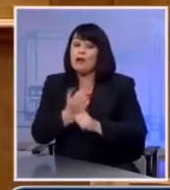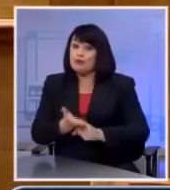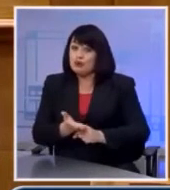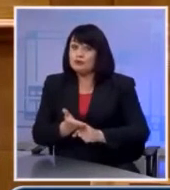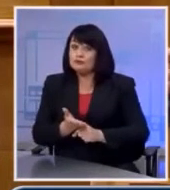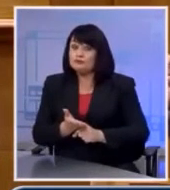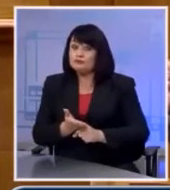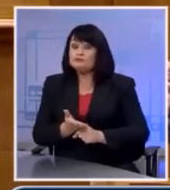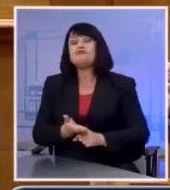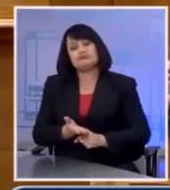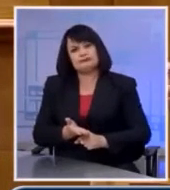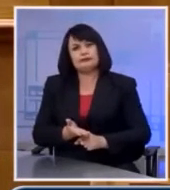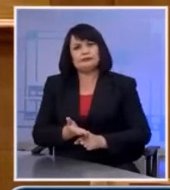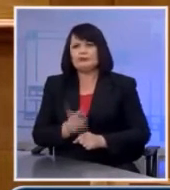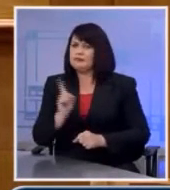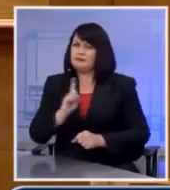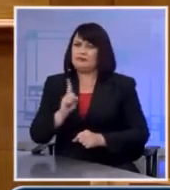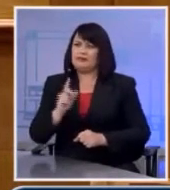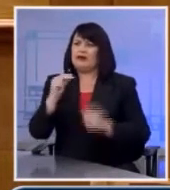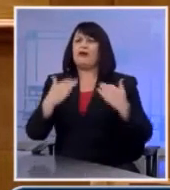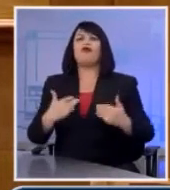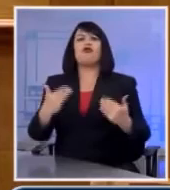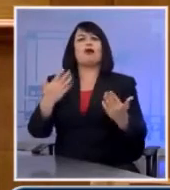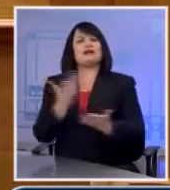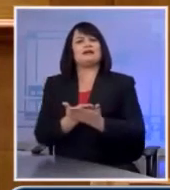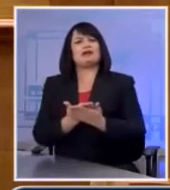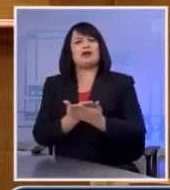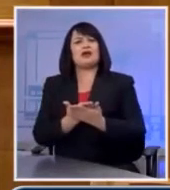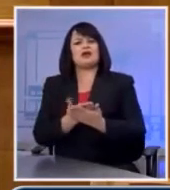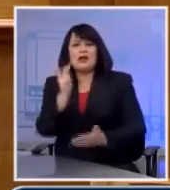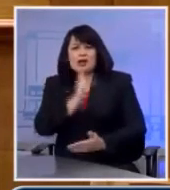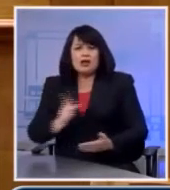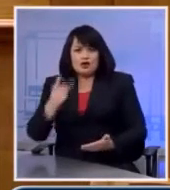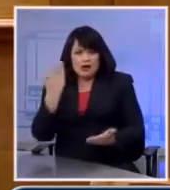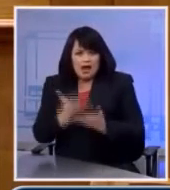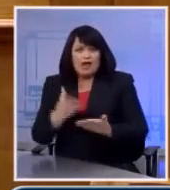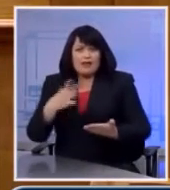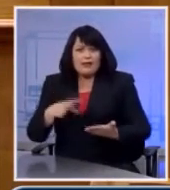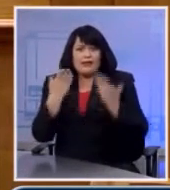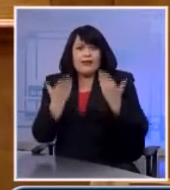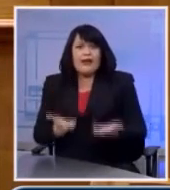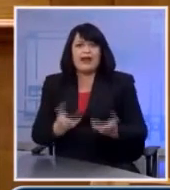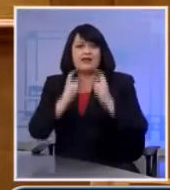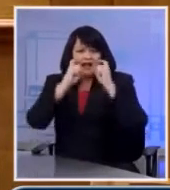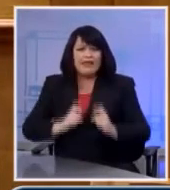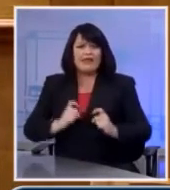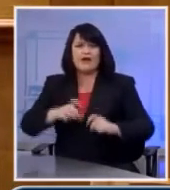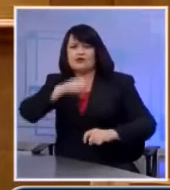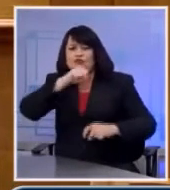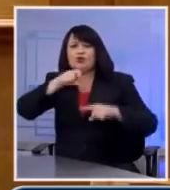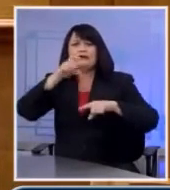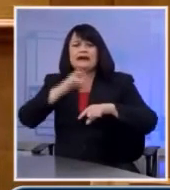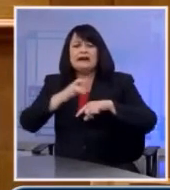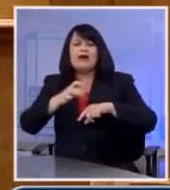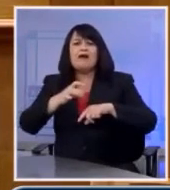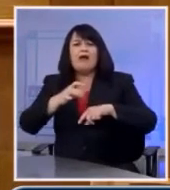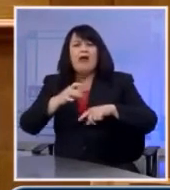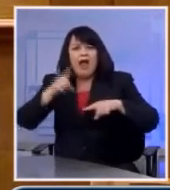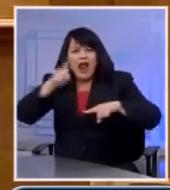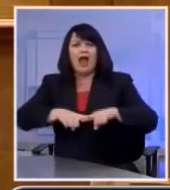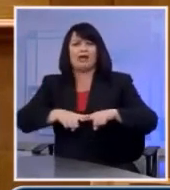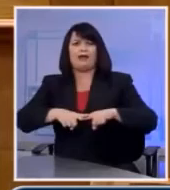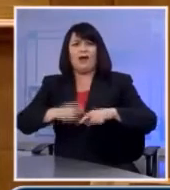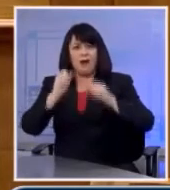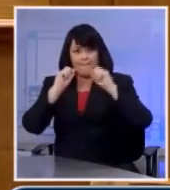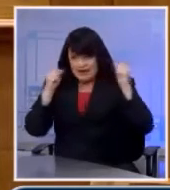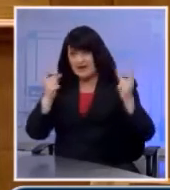και ξέρετε κάτι, δεν είναι απέτηση της Βουλής δικιά μας, είναι απέτηση της κοινωνίας. Είναι πατριωτικό καθήκον. Επιτέλους, χρεώθηκε αυτός